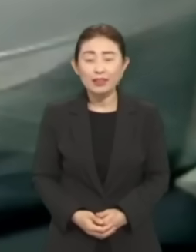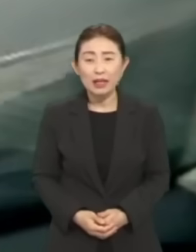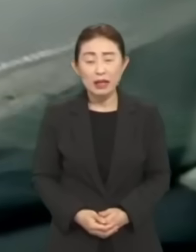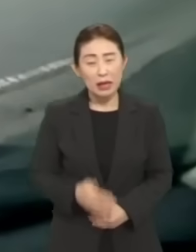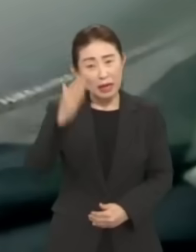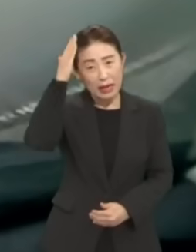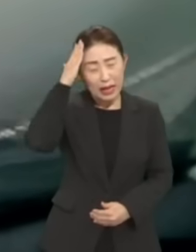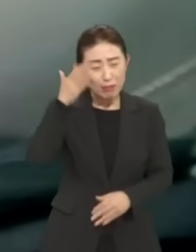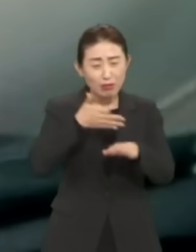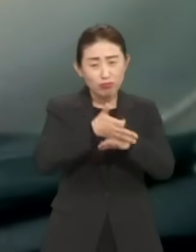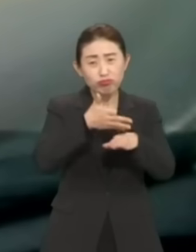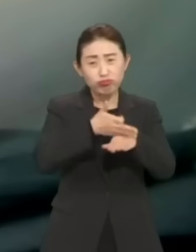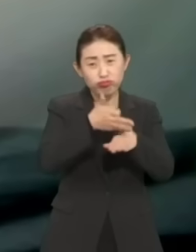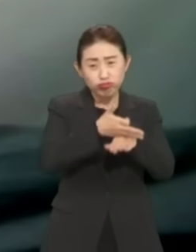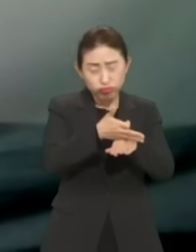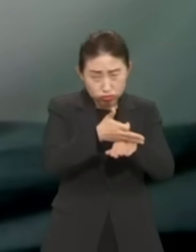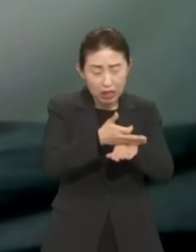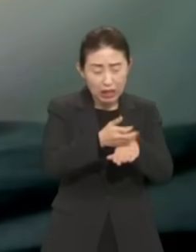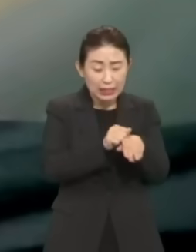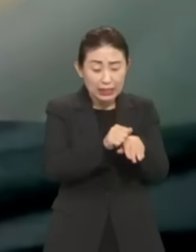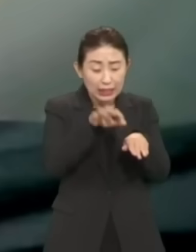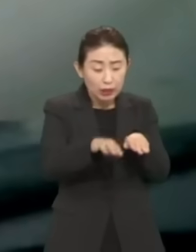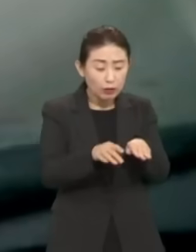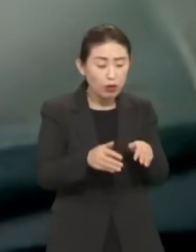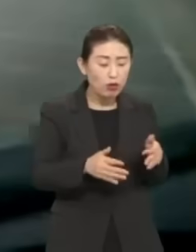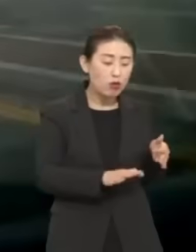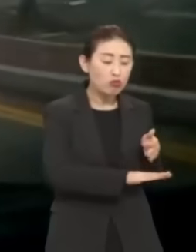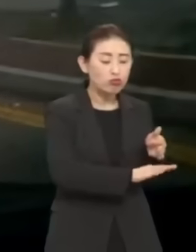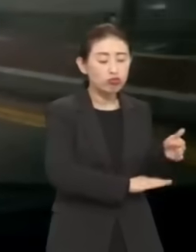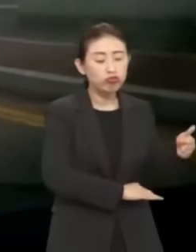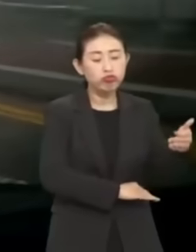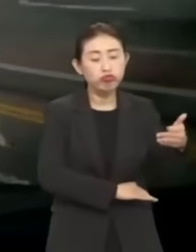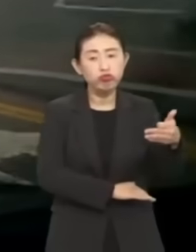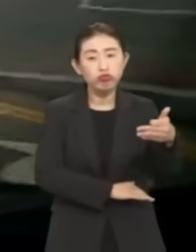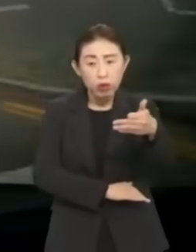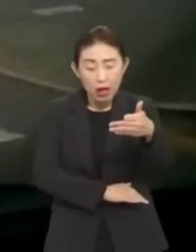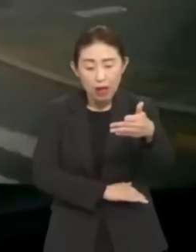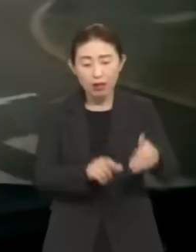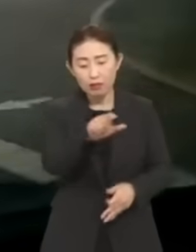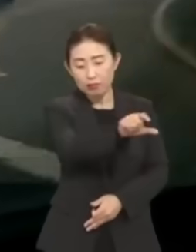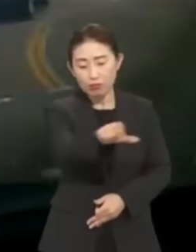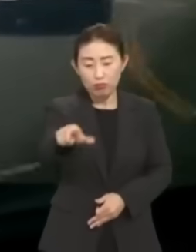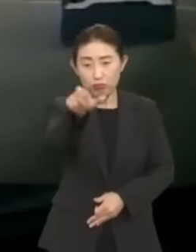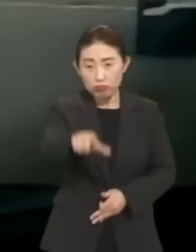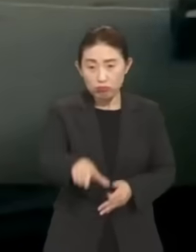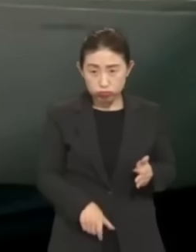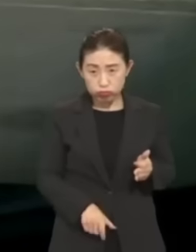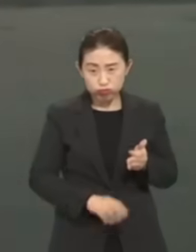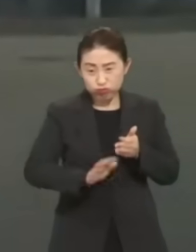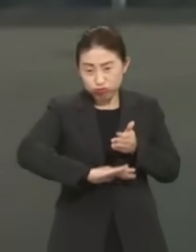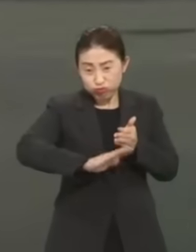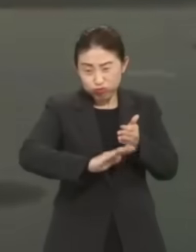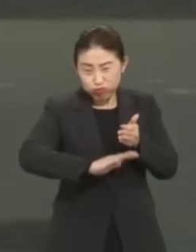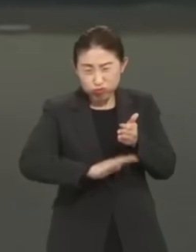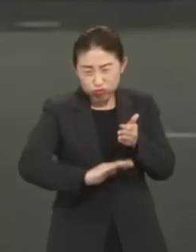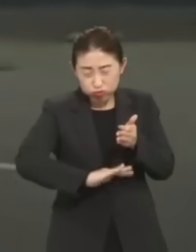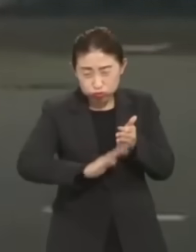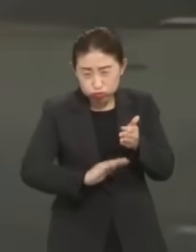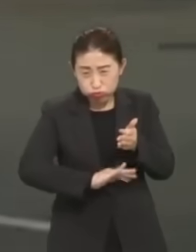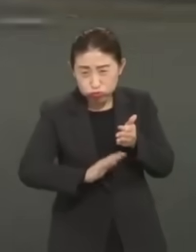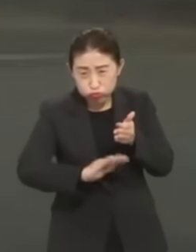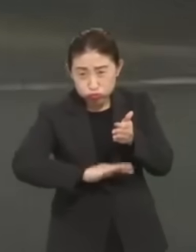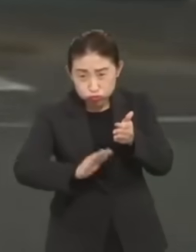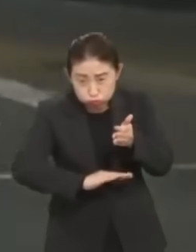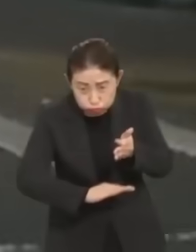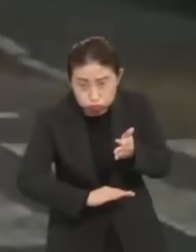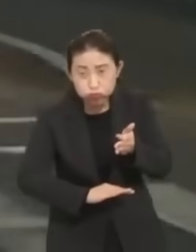검은색 SUV 차량이 세차장 야외 주차장을 빠져나갑니다. 사거리에 진입한 차량이 갑자기 속도를 높여 달리더니